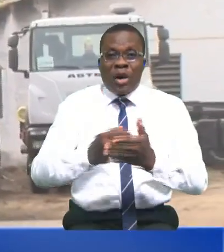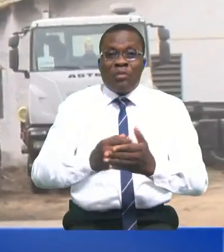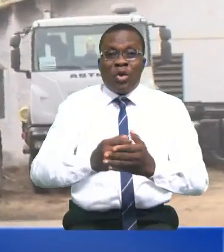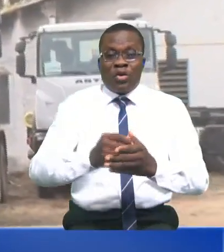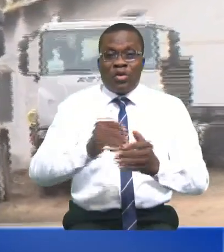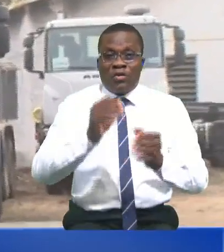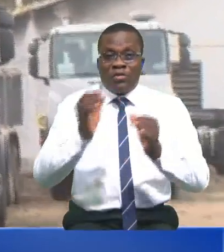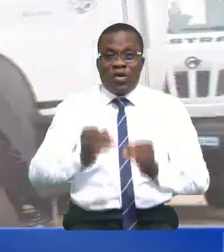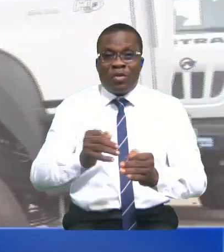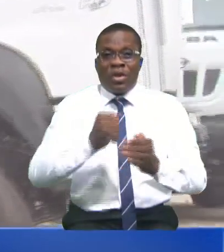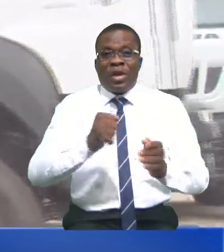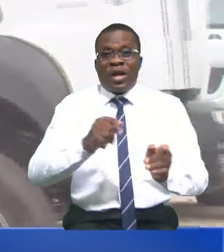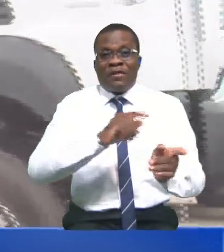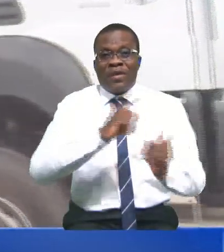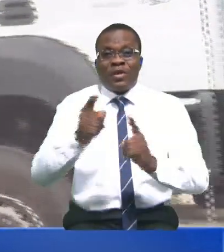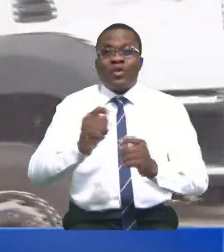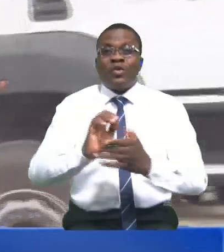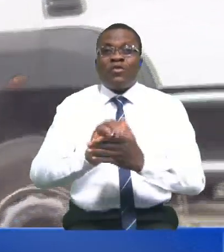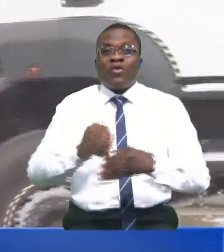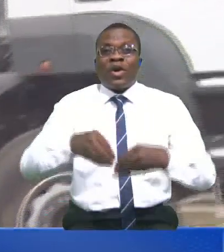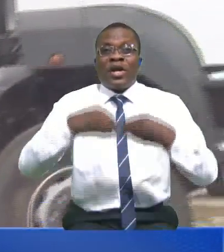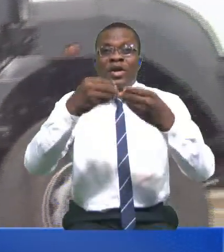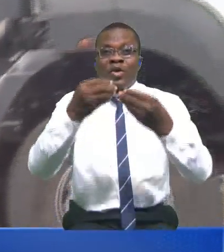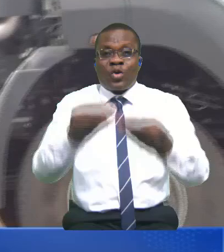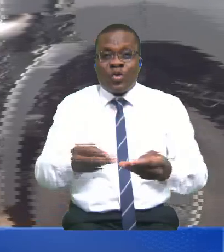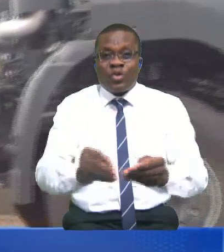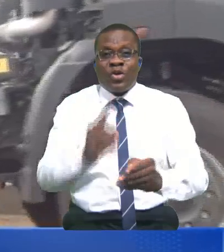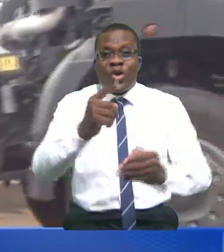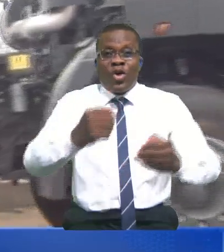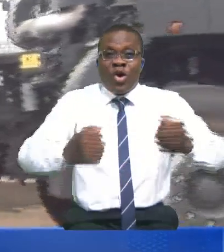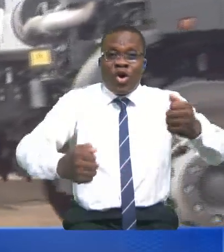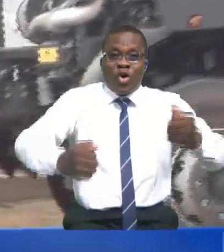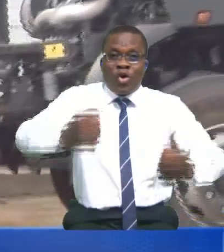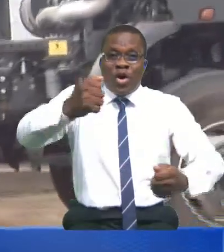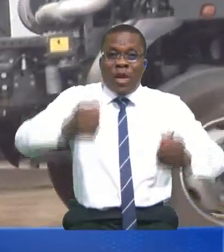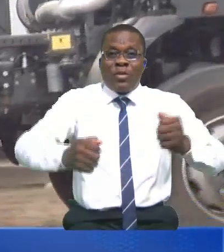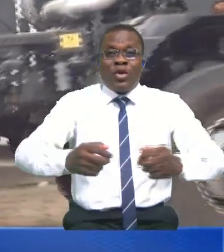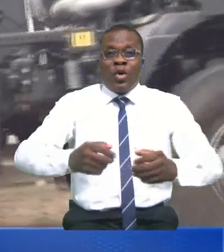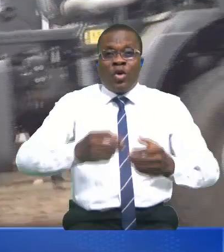avant de se voir confier l'un de ces camions poids